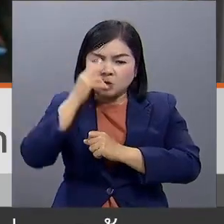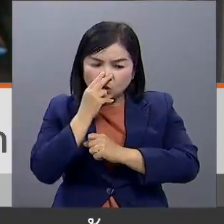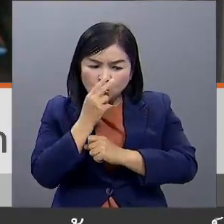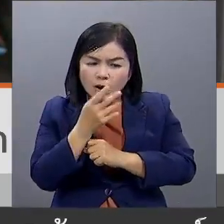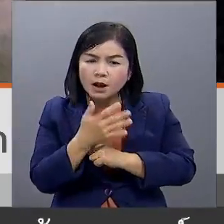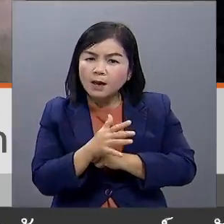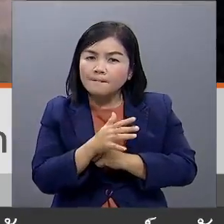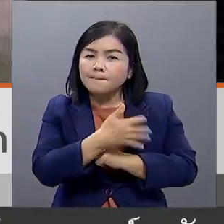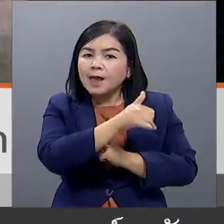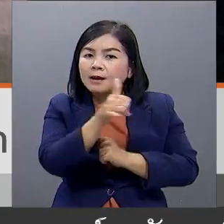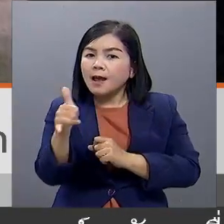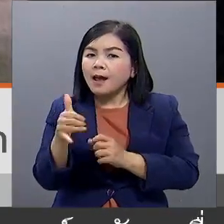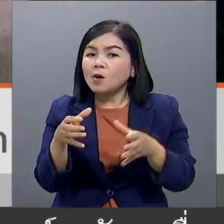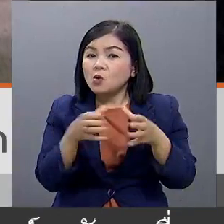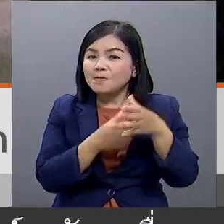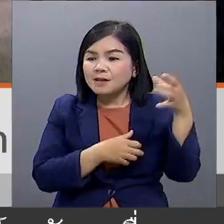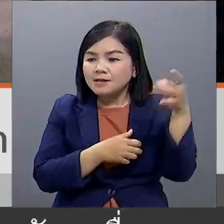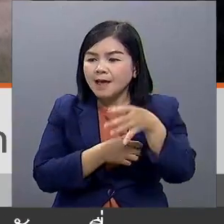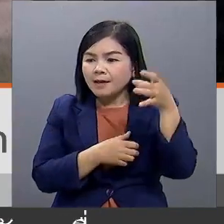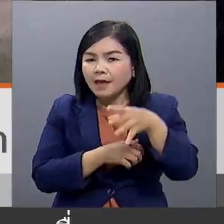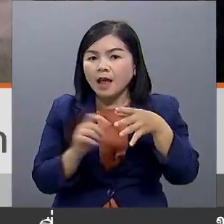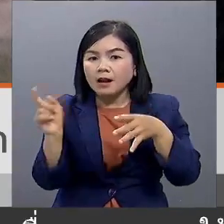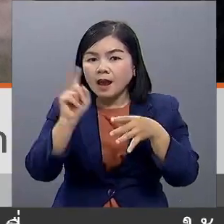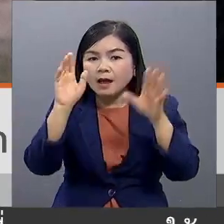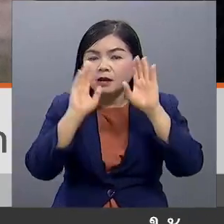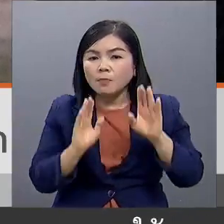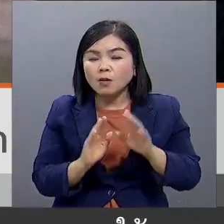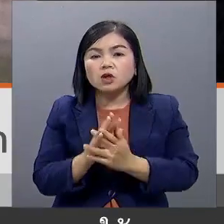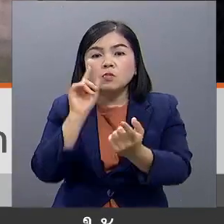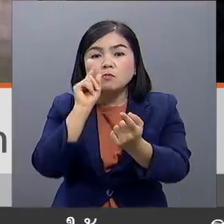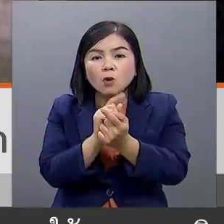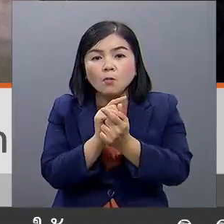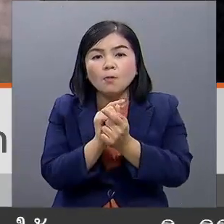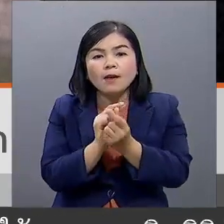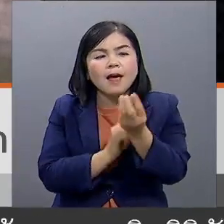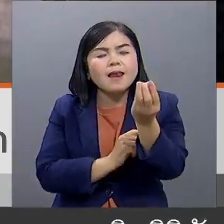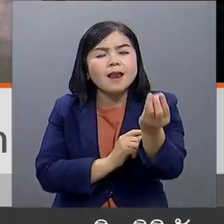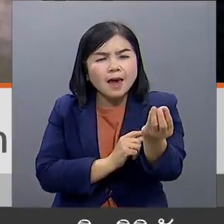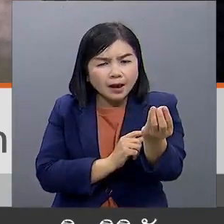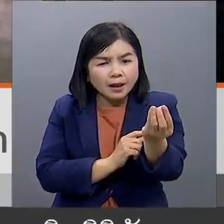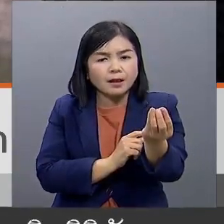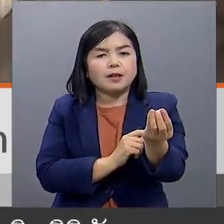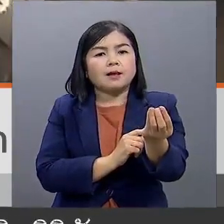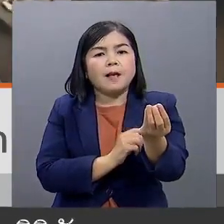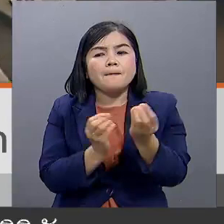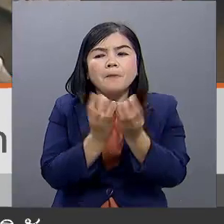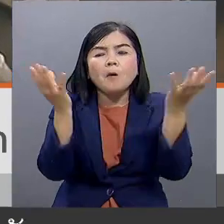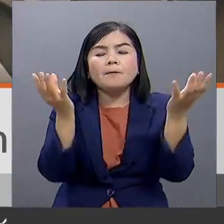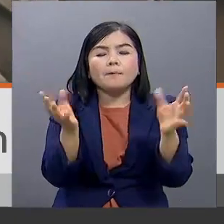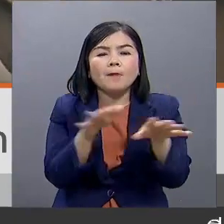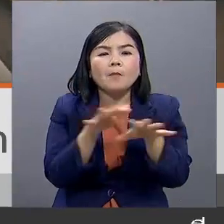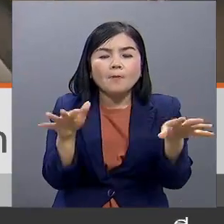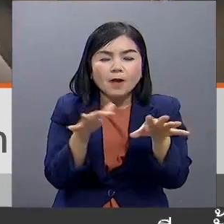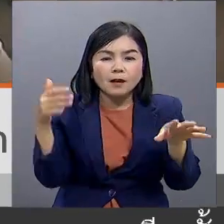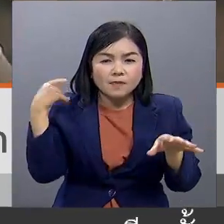ต้องการสร้างสถานการณ์เรื่องจากระเบิดแสวงเครื่องที่พบเป็นระเบิดขนาดเล็กไม่มีอานุภาพร้ายแรงซึ่งในเวลา